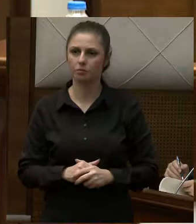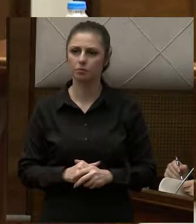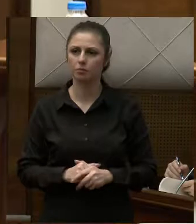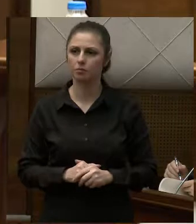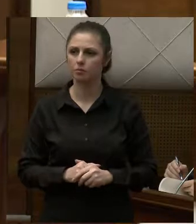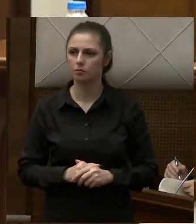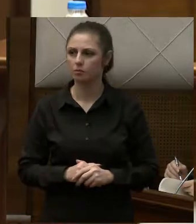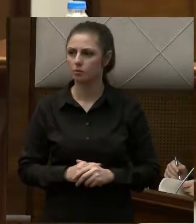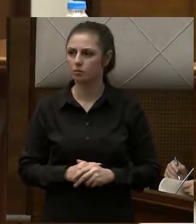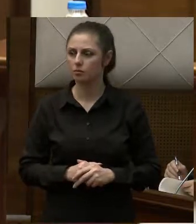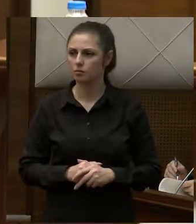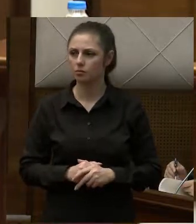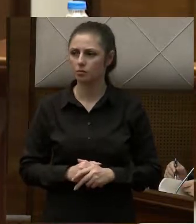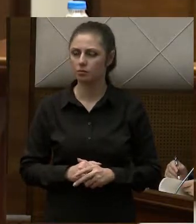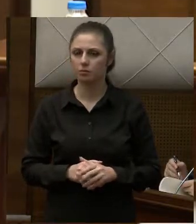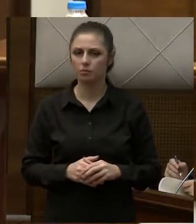olur.